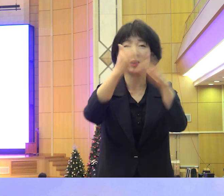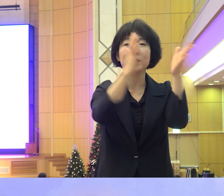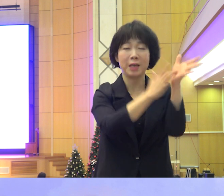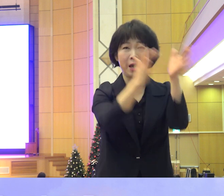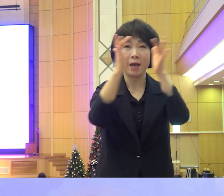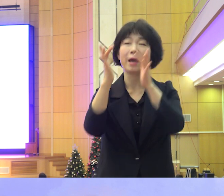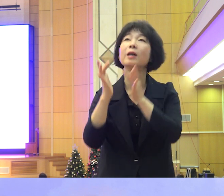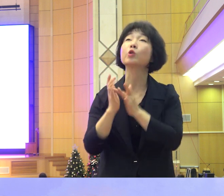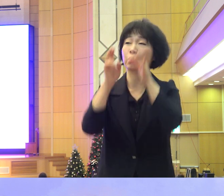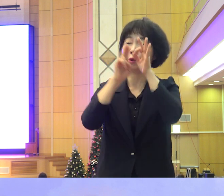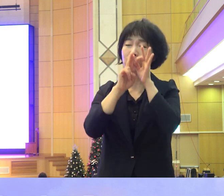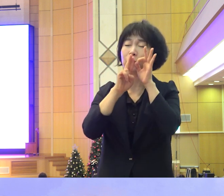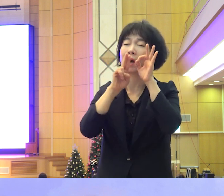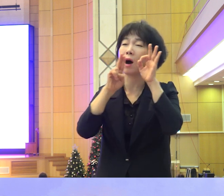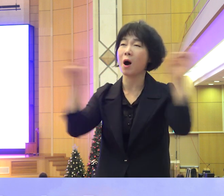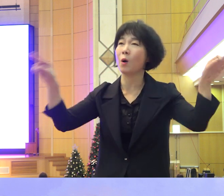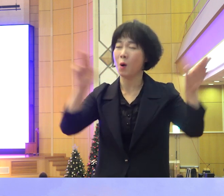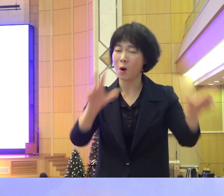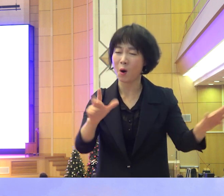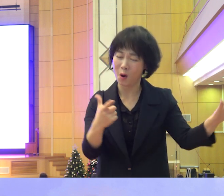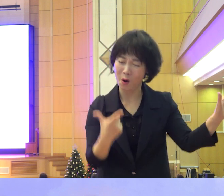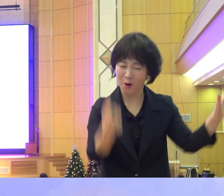왕이신 예수여